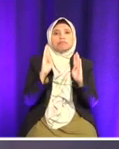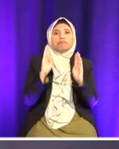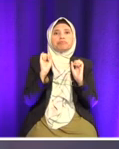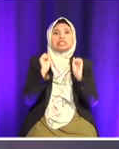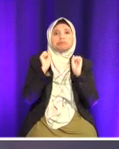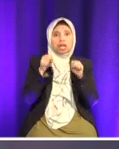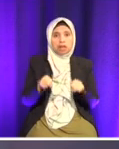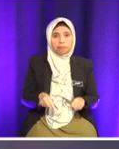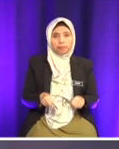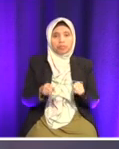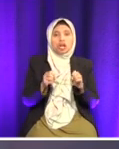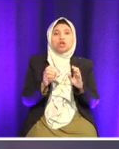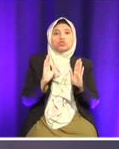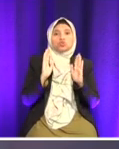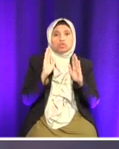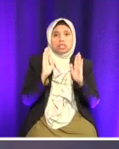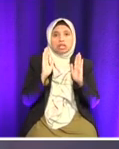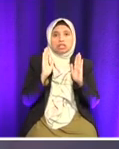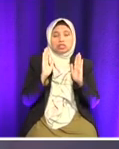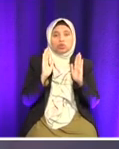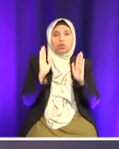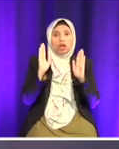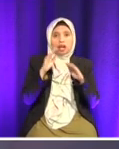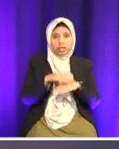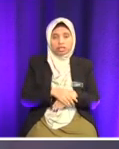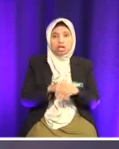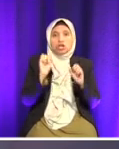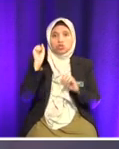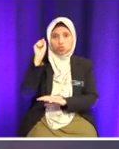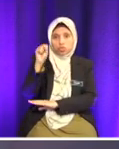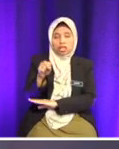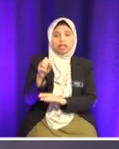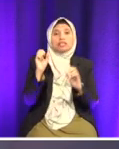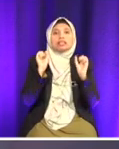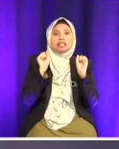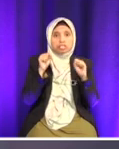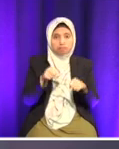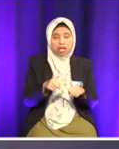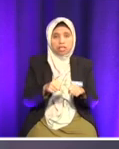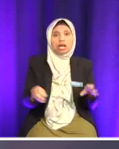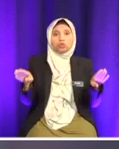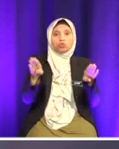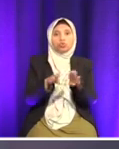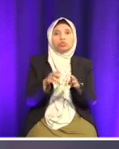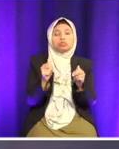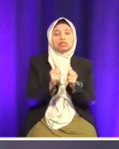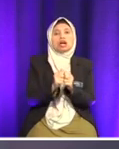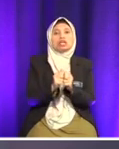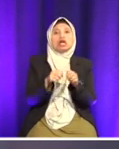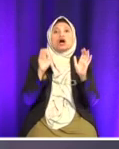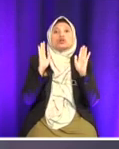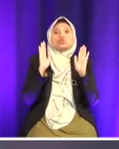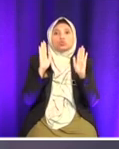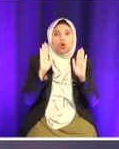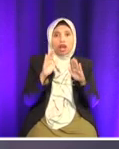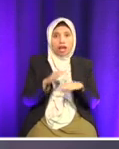dan selesai saja salat Sunnah Tasbih kita tutup dia dengan salat sunah Witir juga dengan dua rakaat jadi